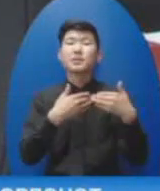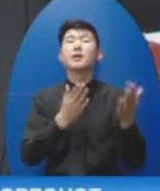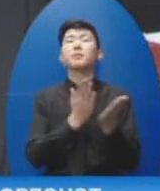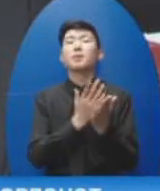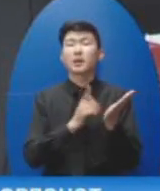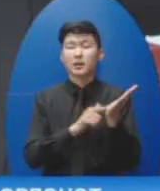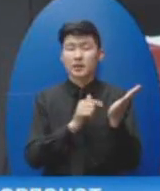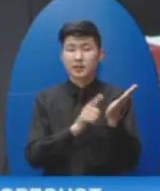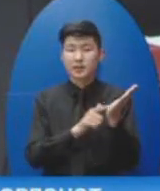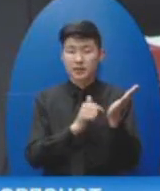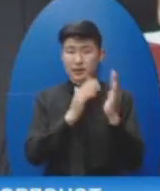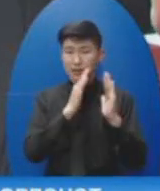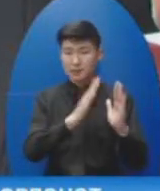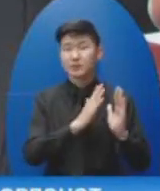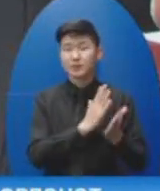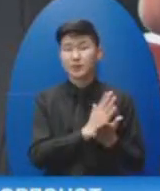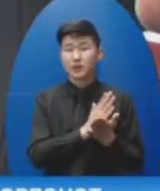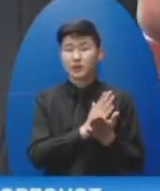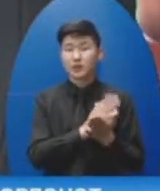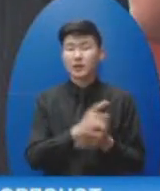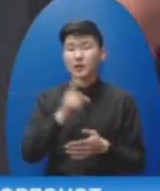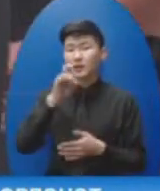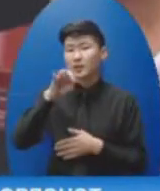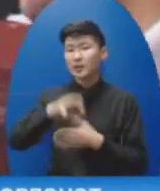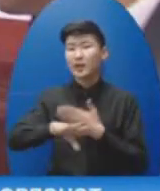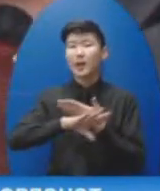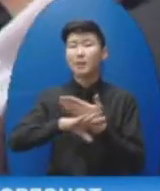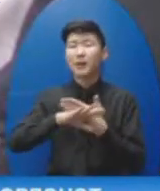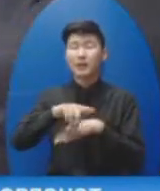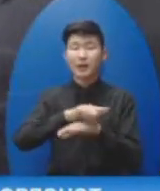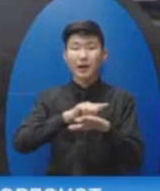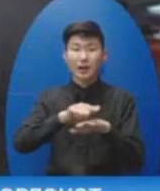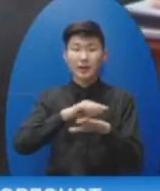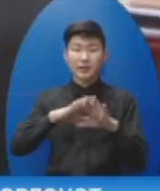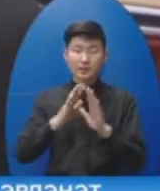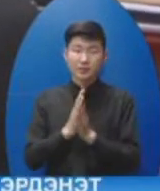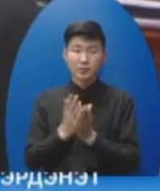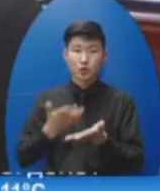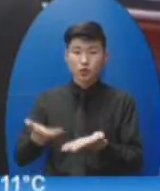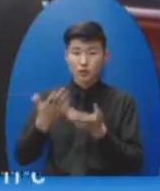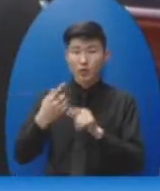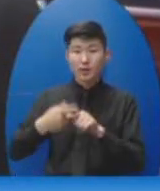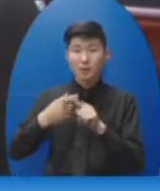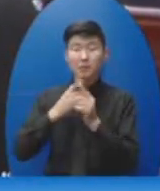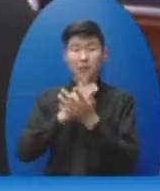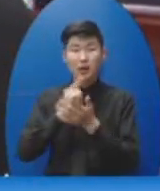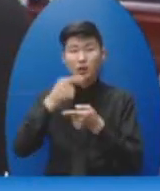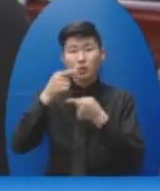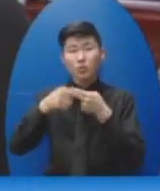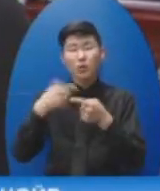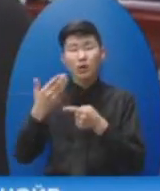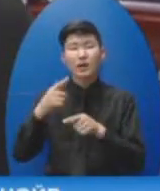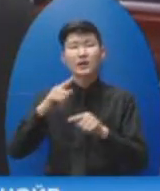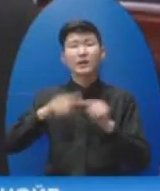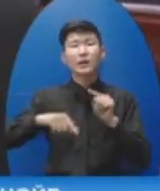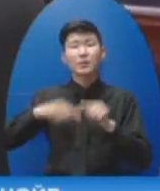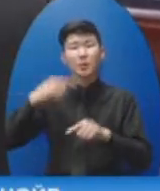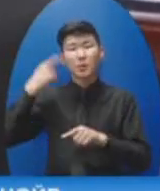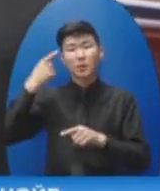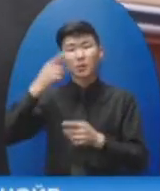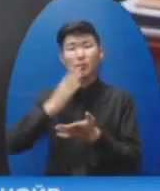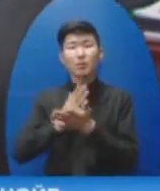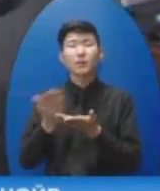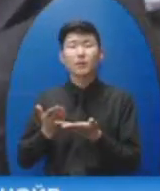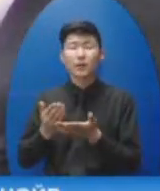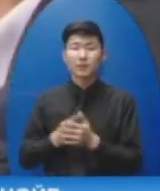суурь тавьж. Хил хамгаалах газар бас одоо хэтийн машин оруулах үү гэж мэдчихэдэг тий. Тэр та энэ тал дээр ямар бодлоо? Хилийн тухай